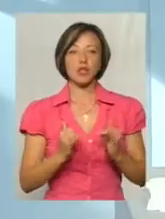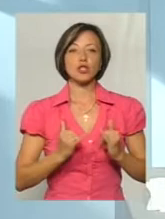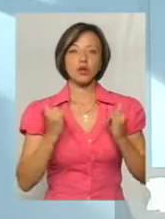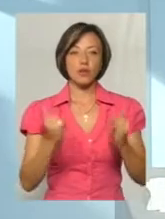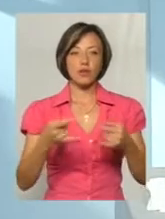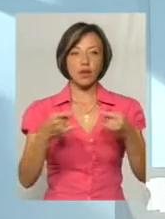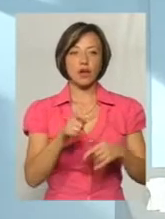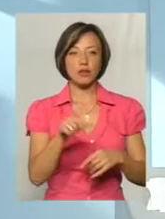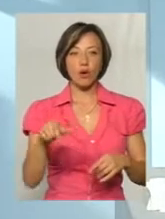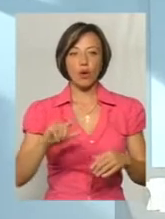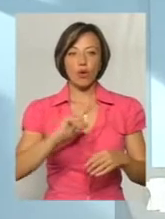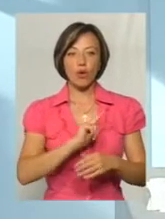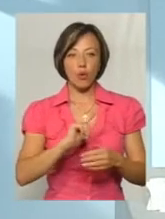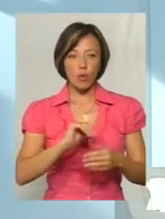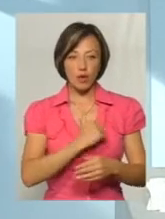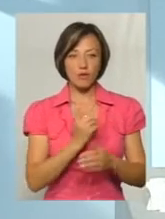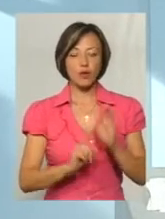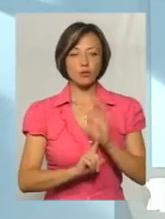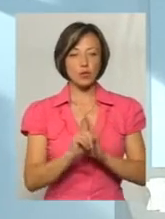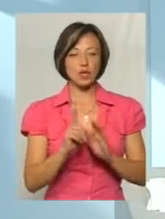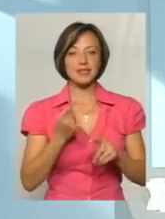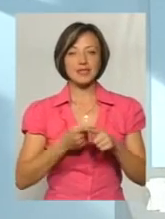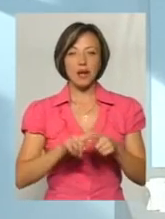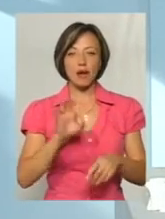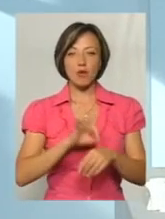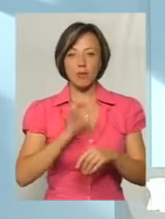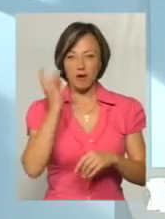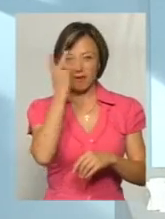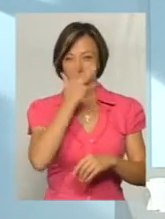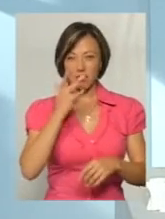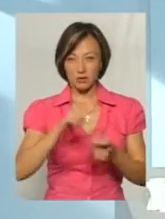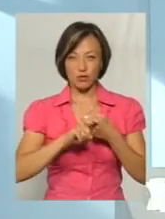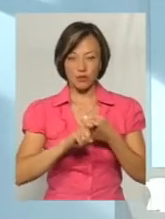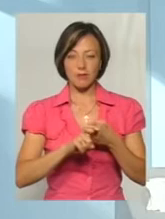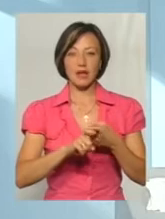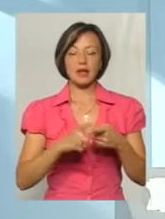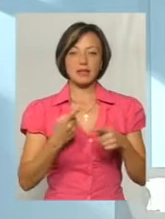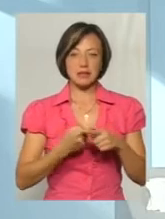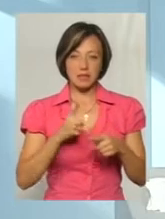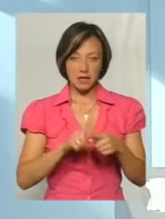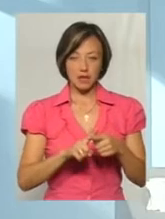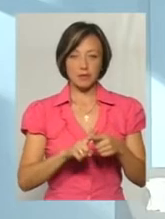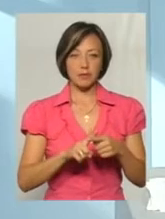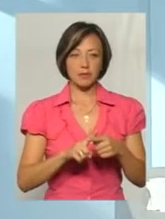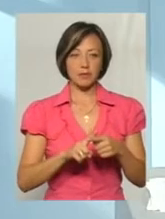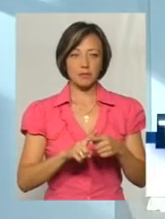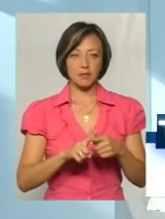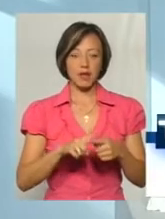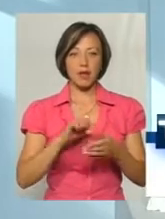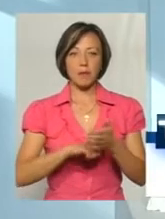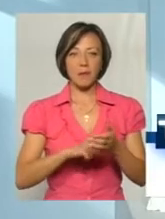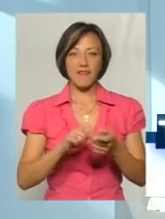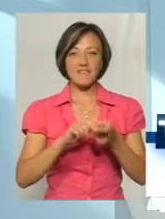розпочати взагалі, що африканська чума свиней – це інфекційна хвороба, збудником якої є